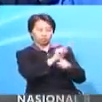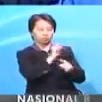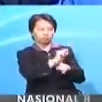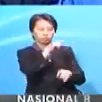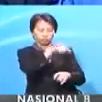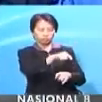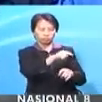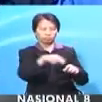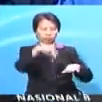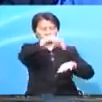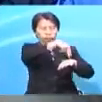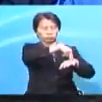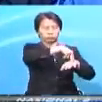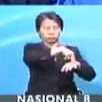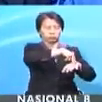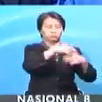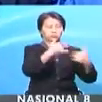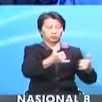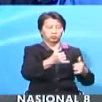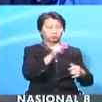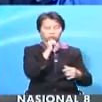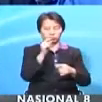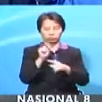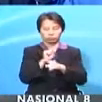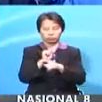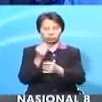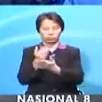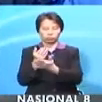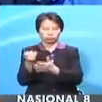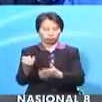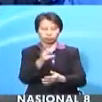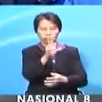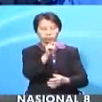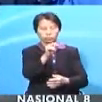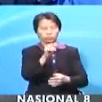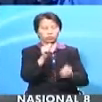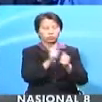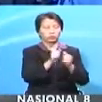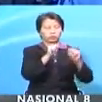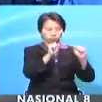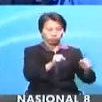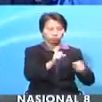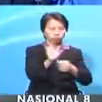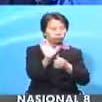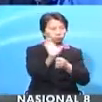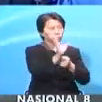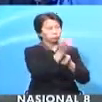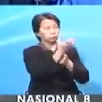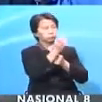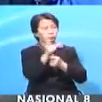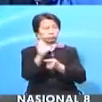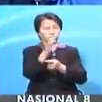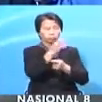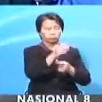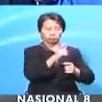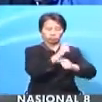dan kemampuan kita di sini dengan raganya dengan kemampuan untuk mempertahankan